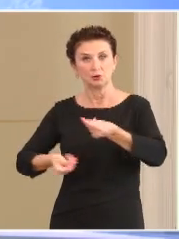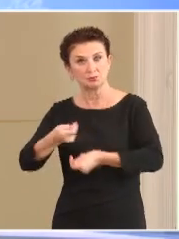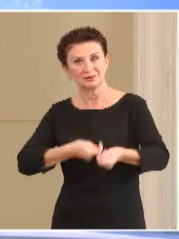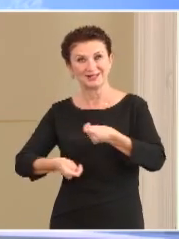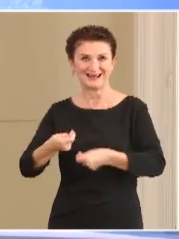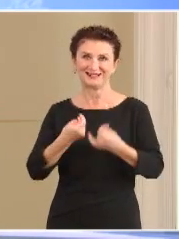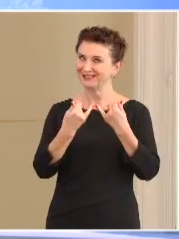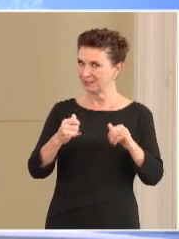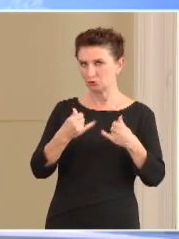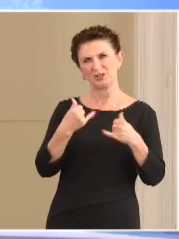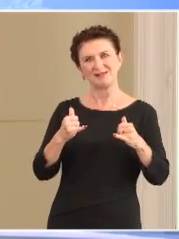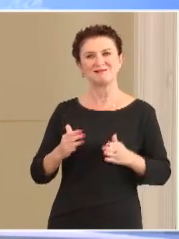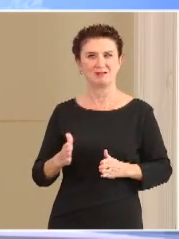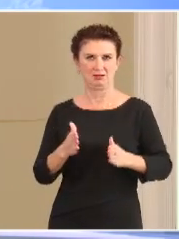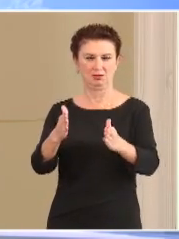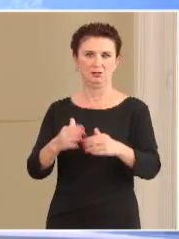więc